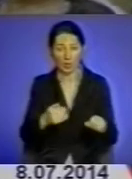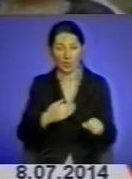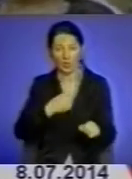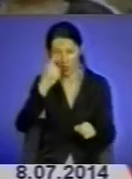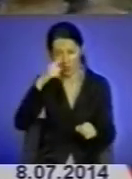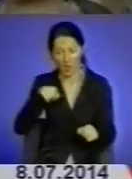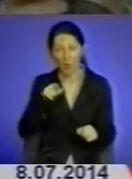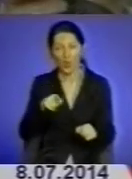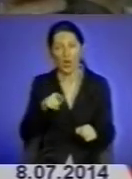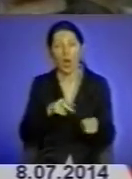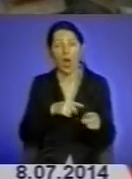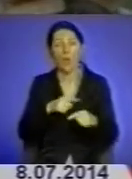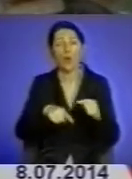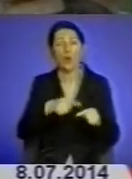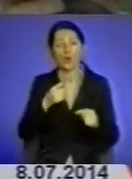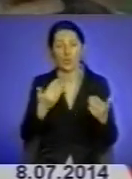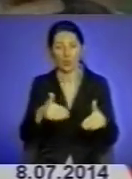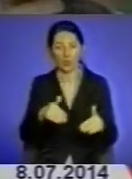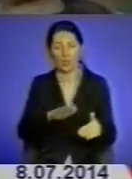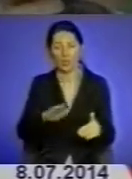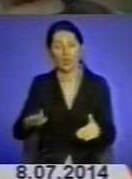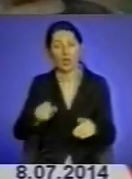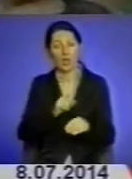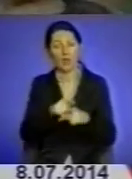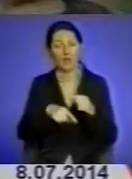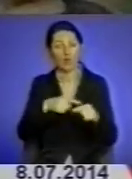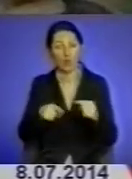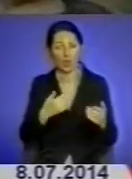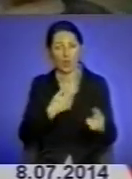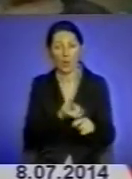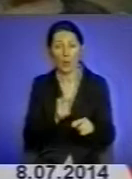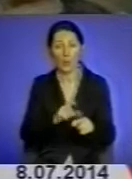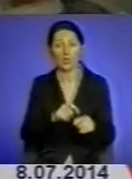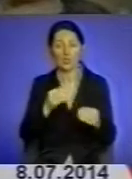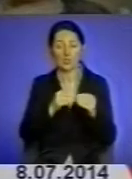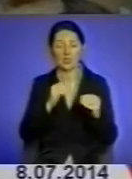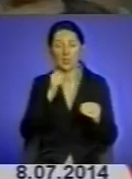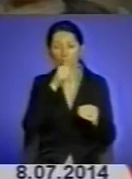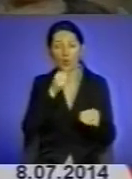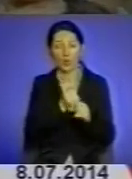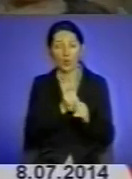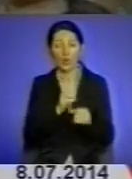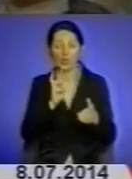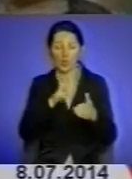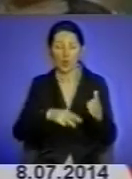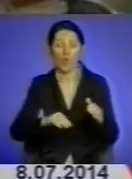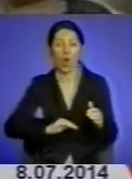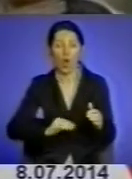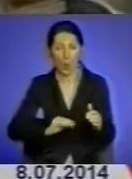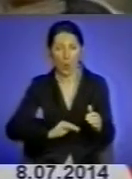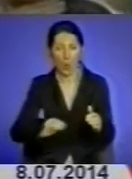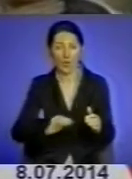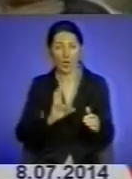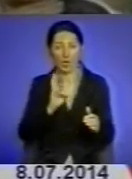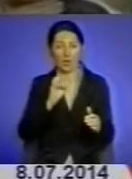вже. І дітей їхніх, і внуків їхніх. Ми більше 10 років, в нас страхова компанія працює, «Нафтогаз» і «Кам'яна каса».